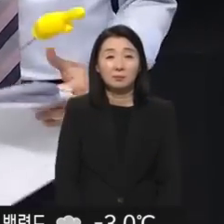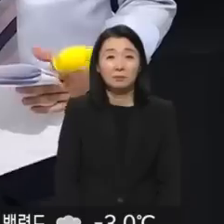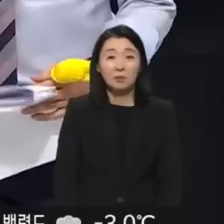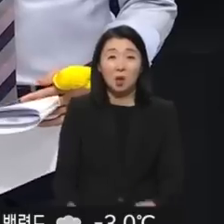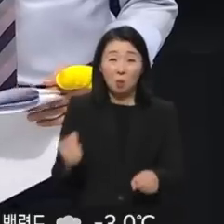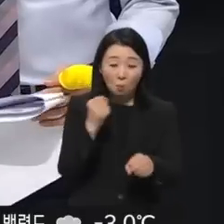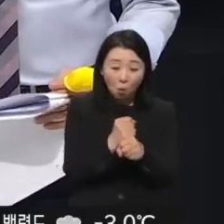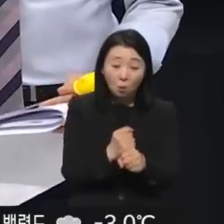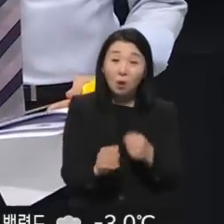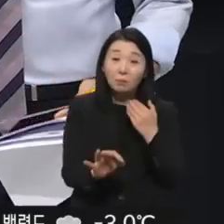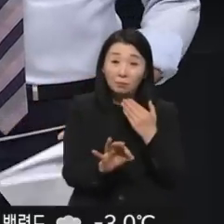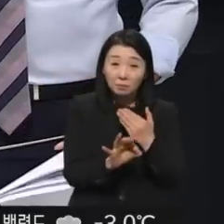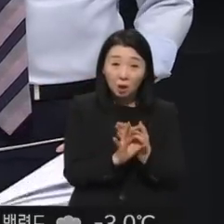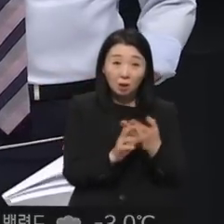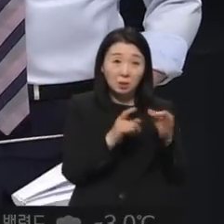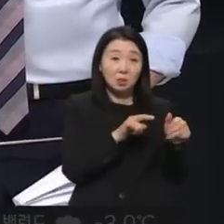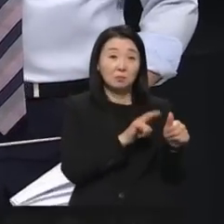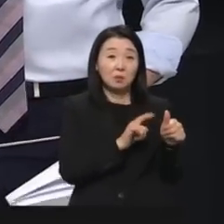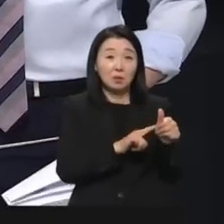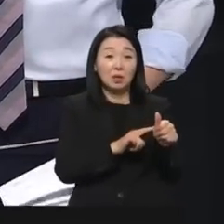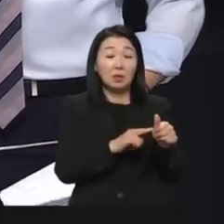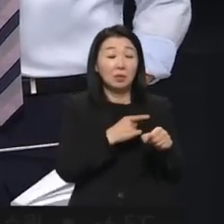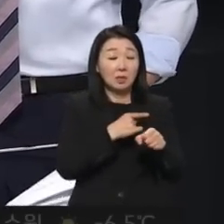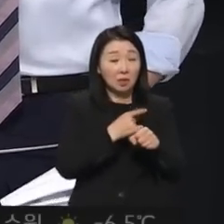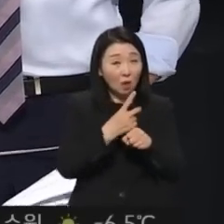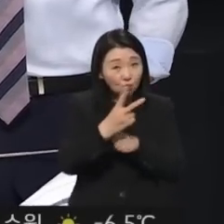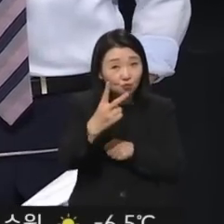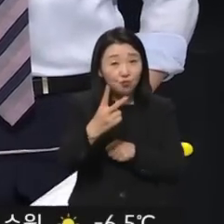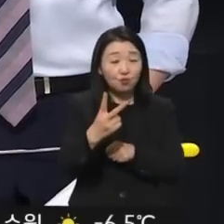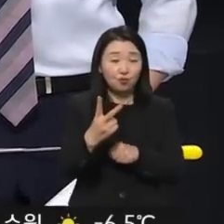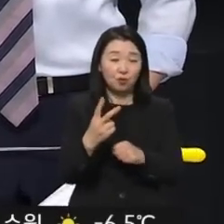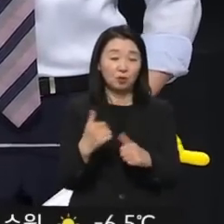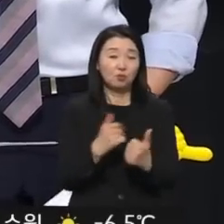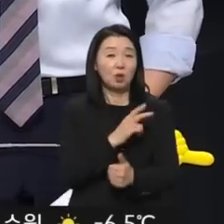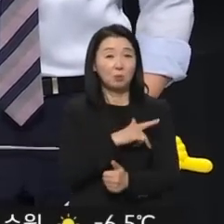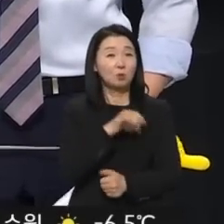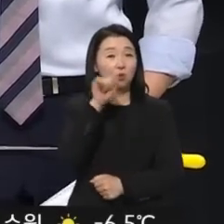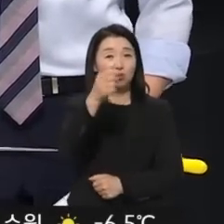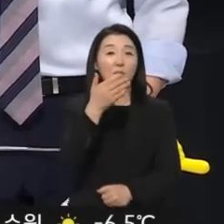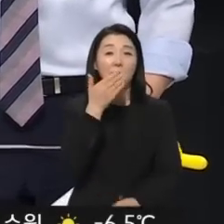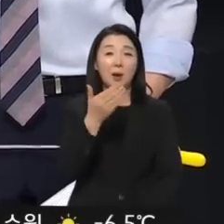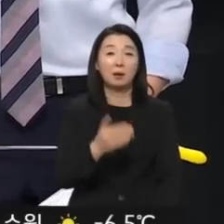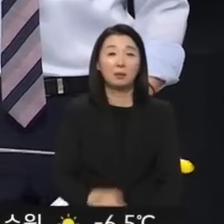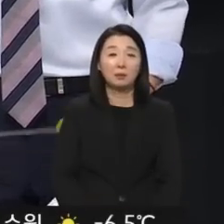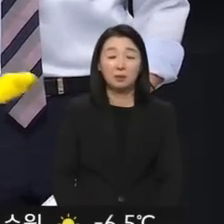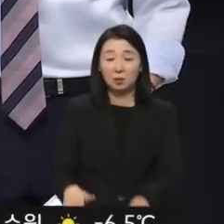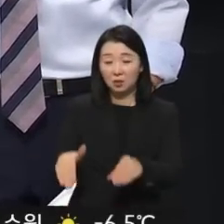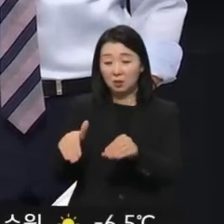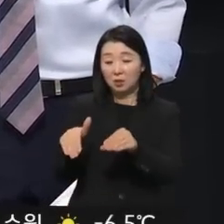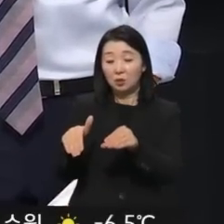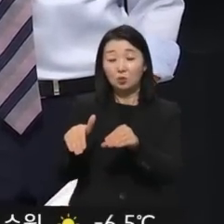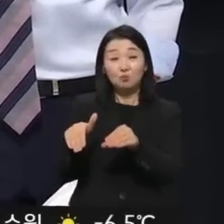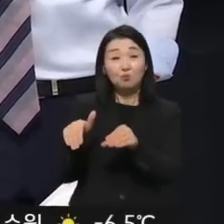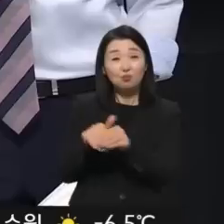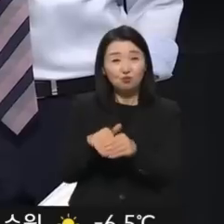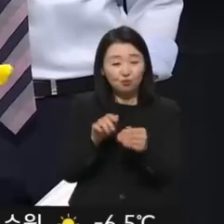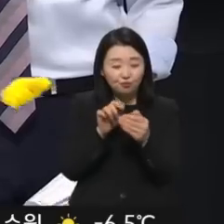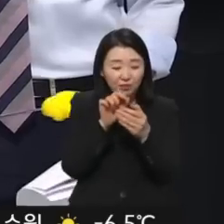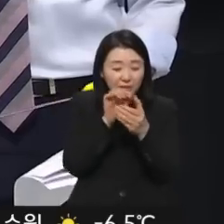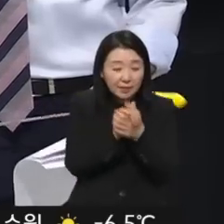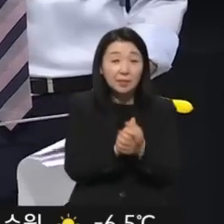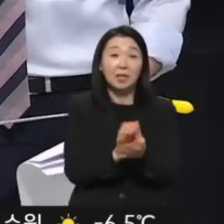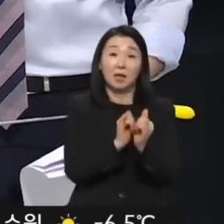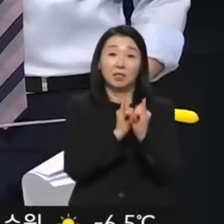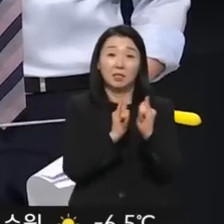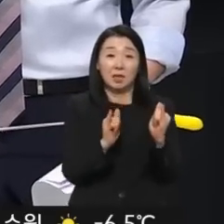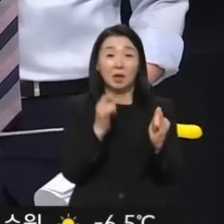복권이 된다면 이 김 전 지사는 당장 내후년 총선부터 출마가 가능한데요. 이 친문 적자로 통하는 만큼